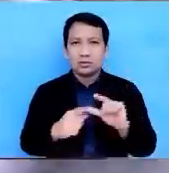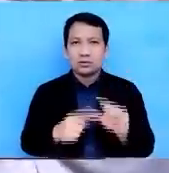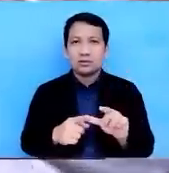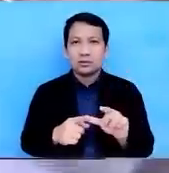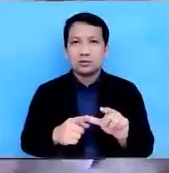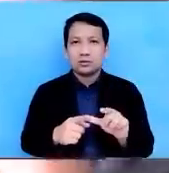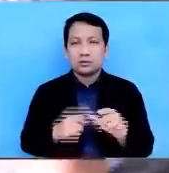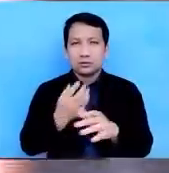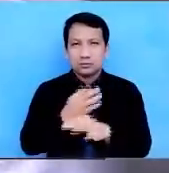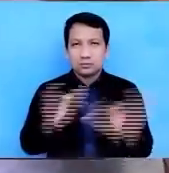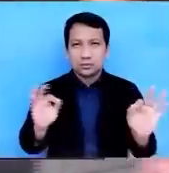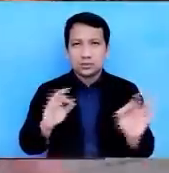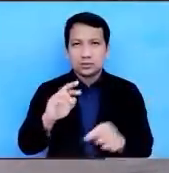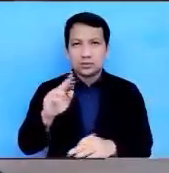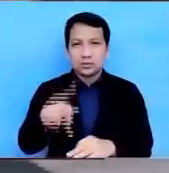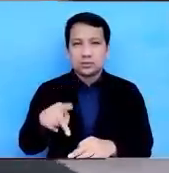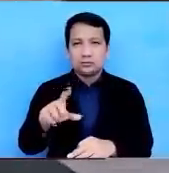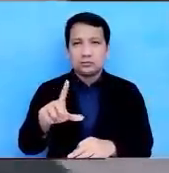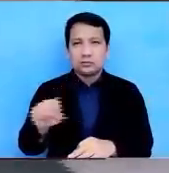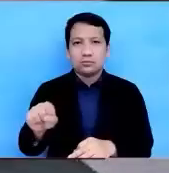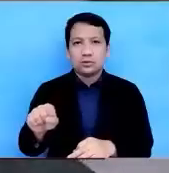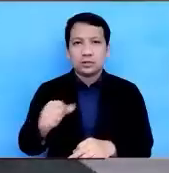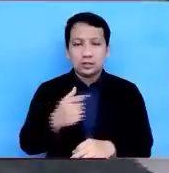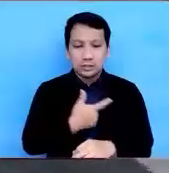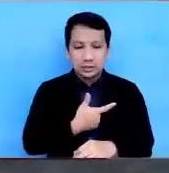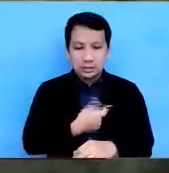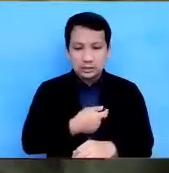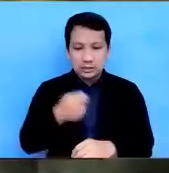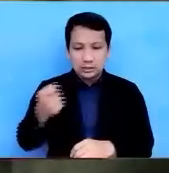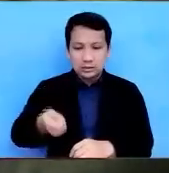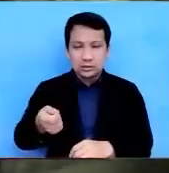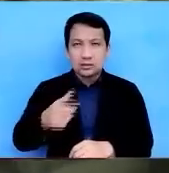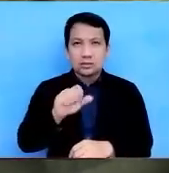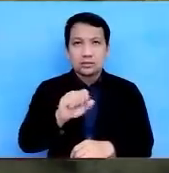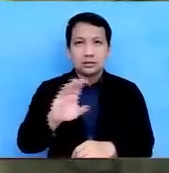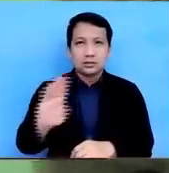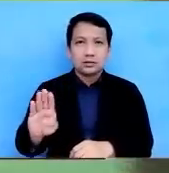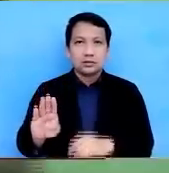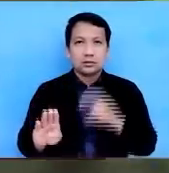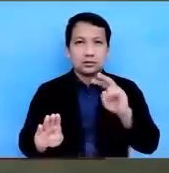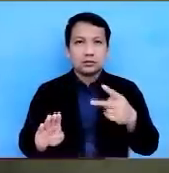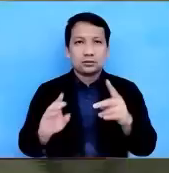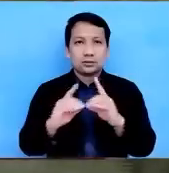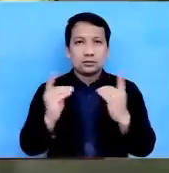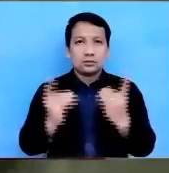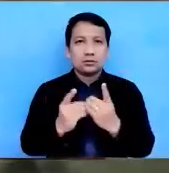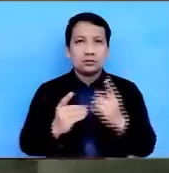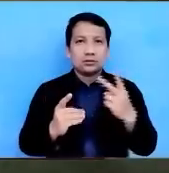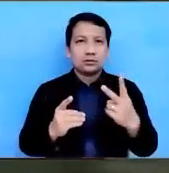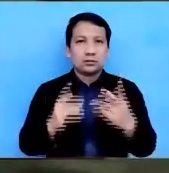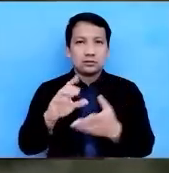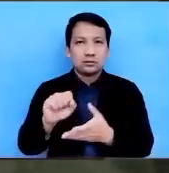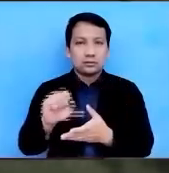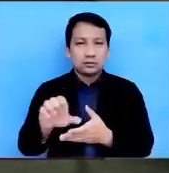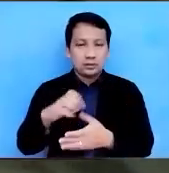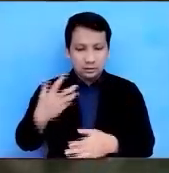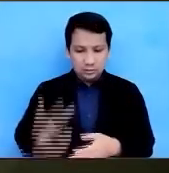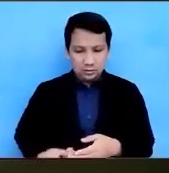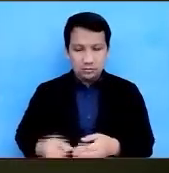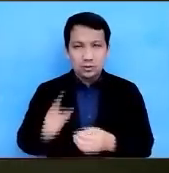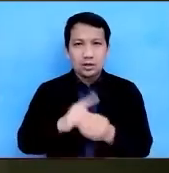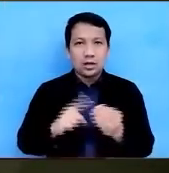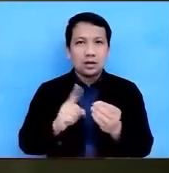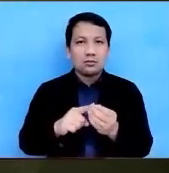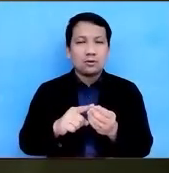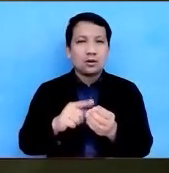si Napoles, guilty naman ang naging hatol sa kanya ng Sandigan Bayan 2nd Division sa 2 count ng graft at 2 count ng